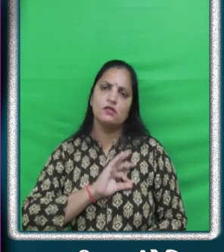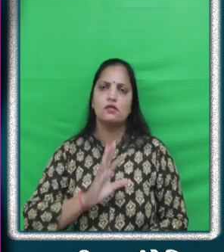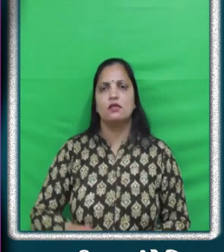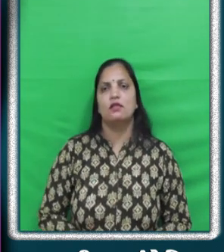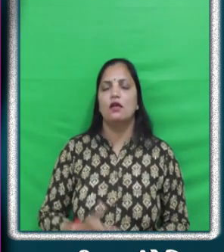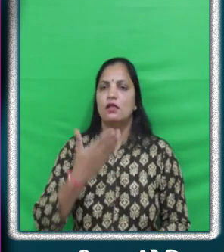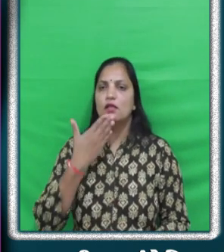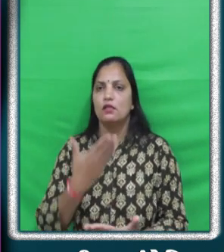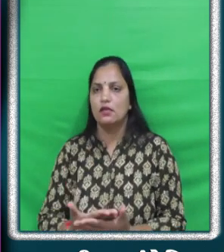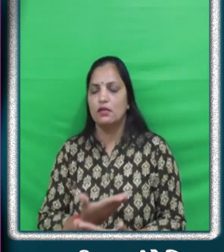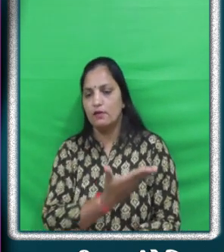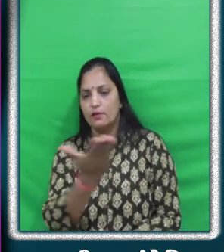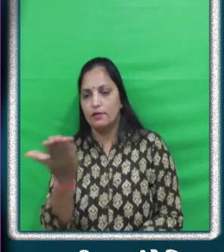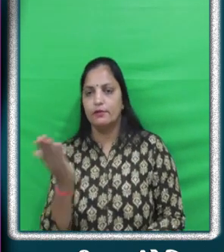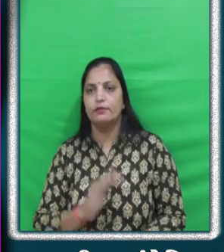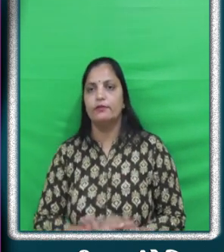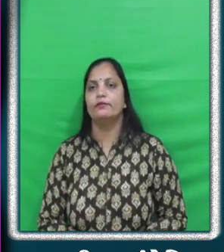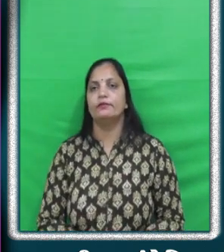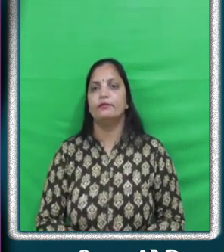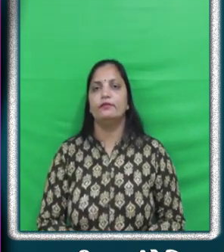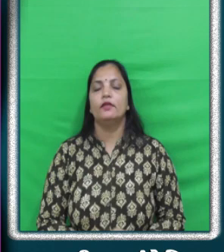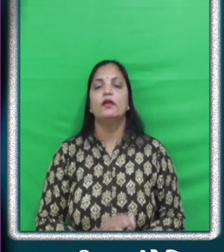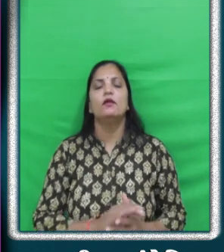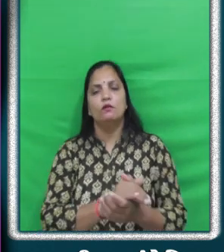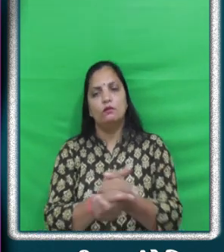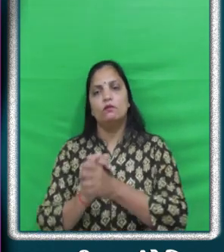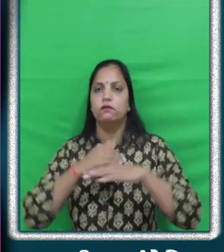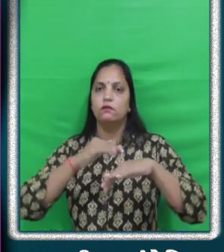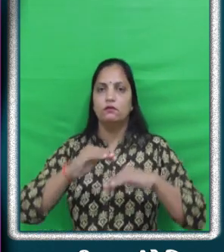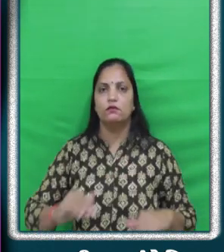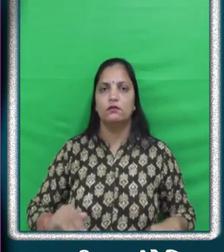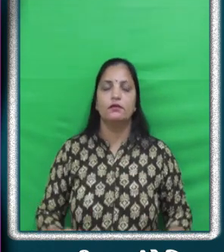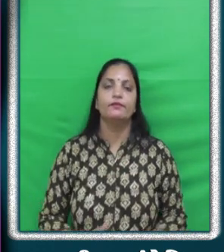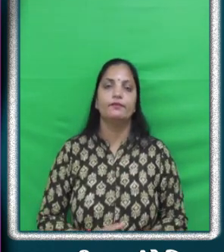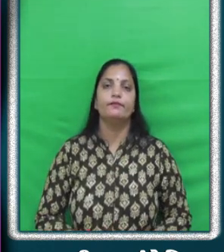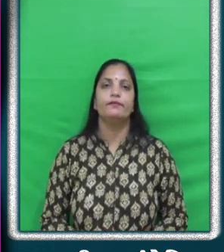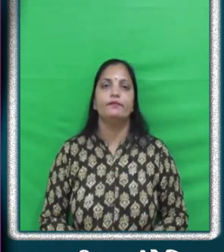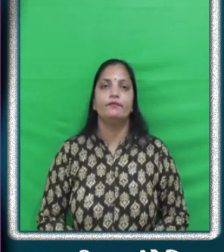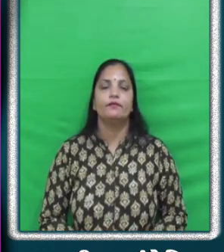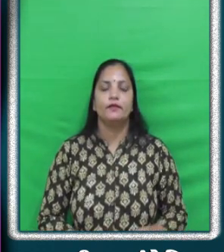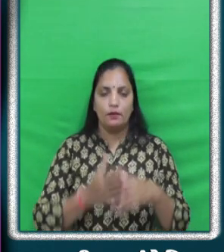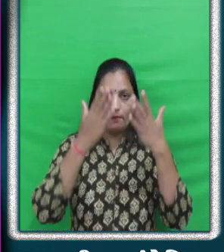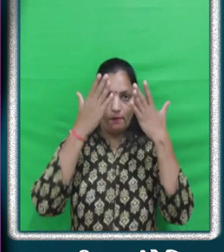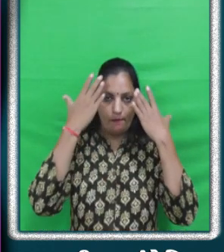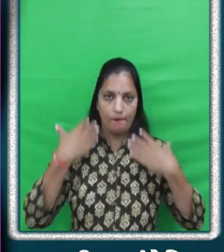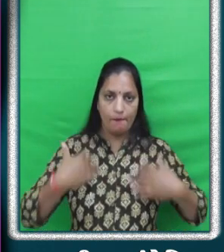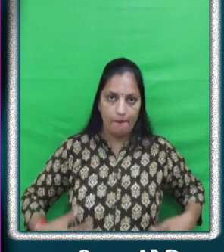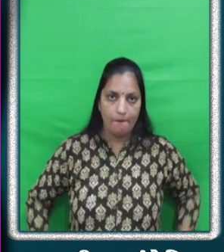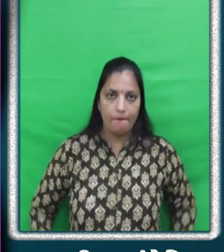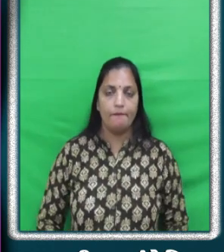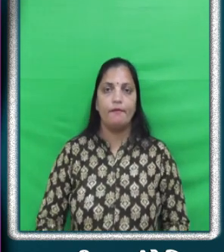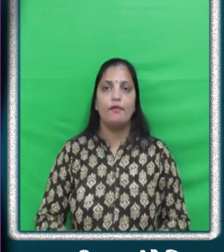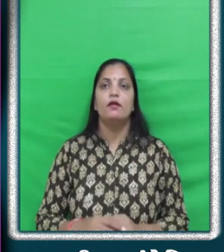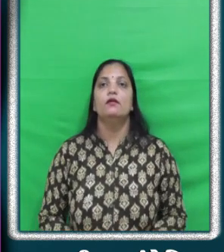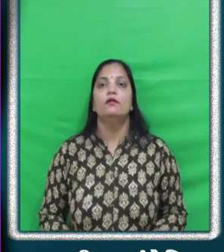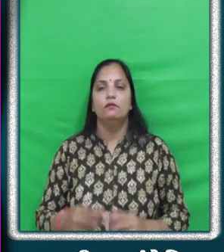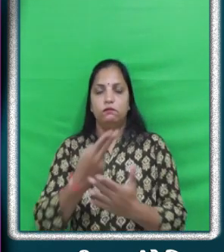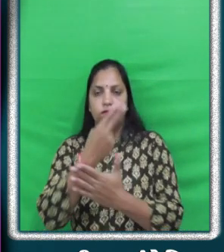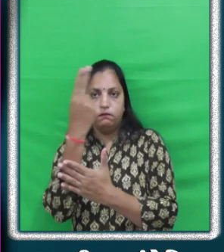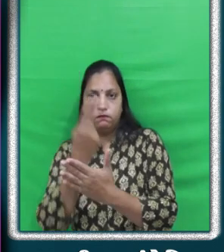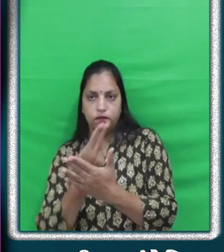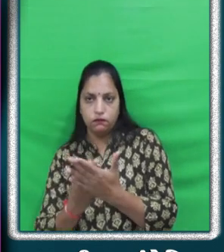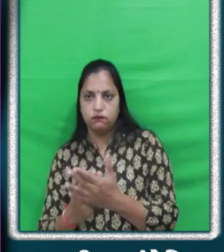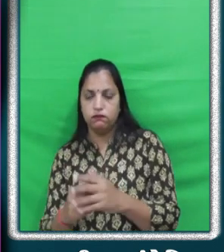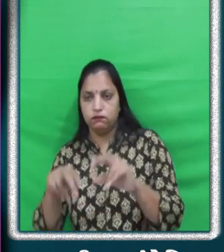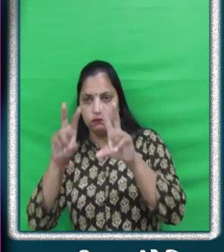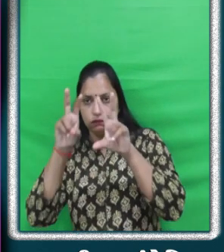છે, ધન્યવાદ તમારા બધાનો. તો વિદ્યાર્થી મિત્રો, વાત છે મનુષ્યમાં ઉત્સર્જન, તેની આકૃતિ